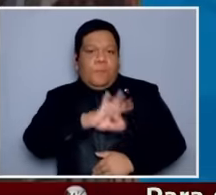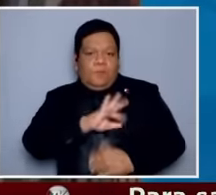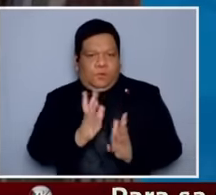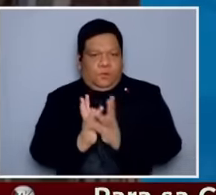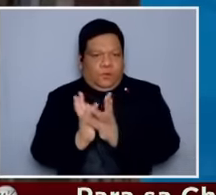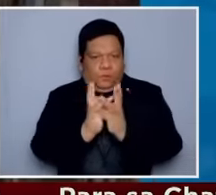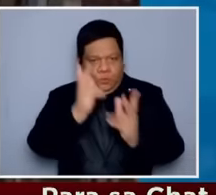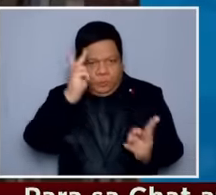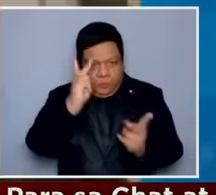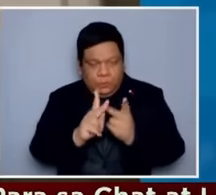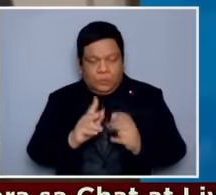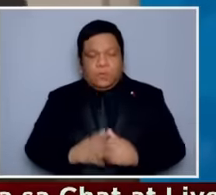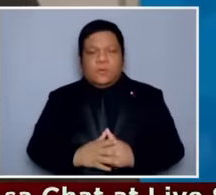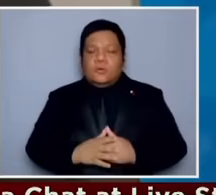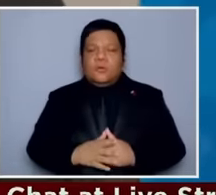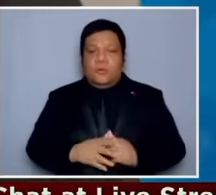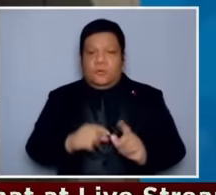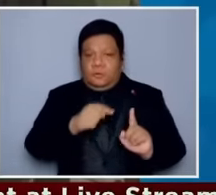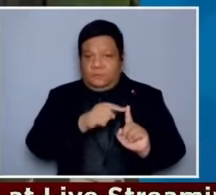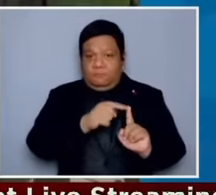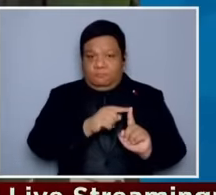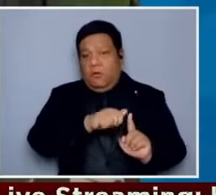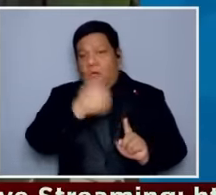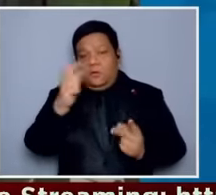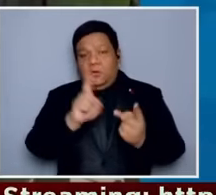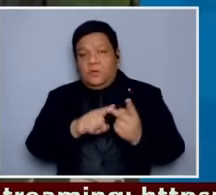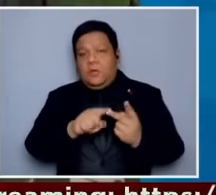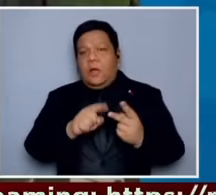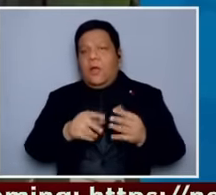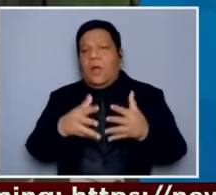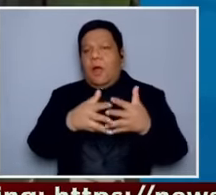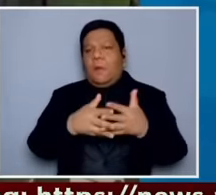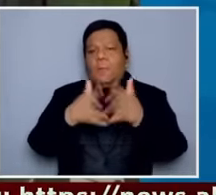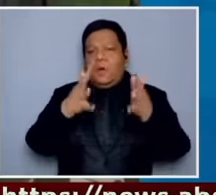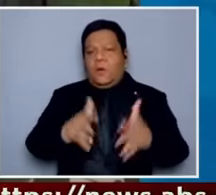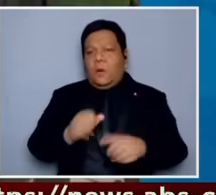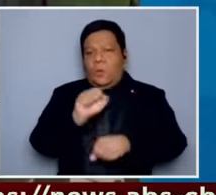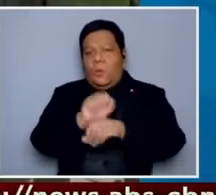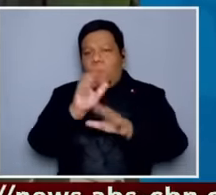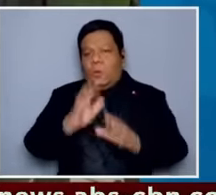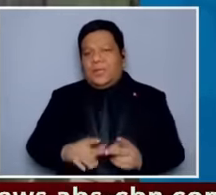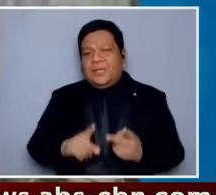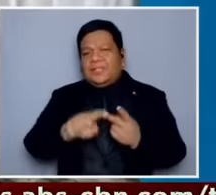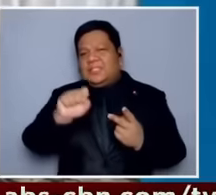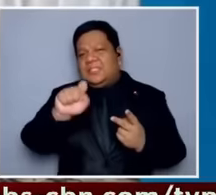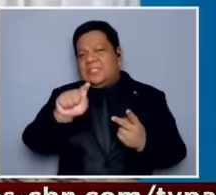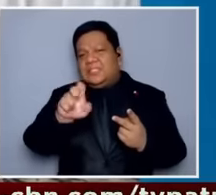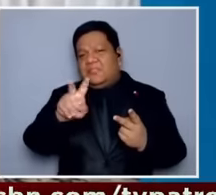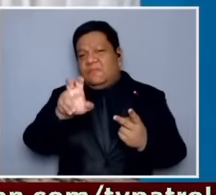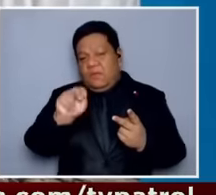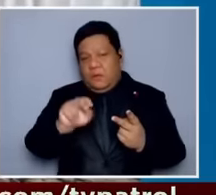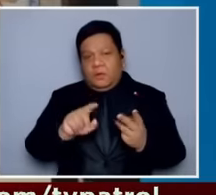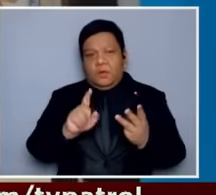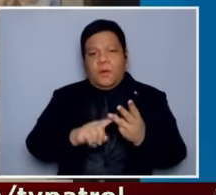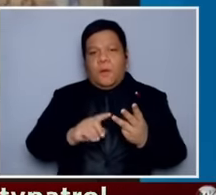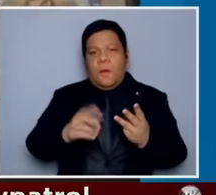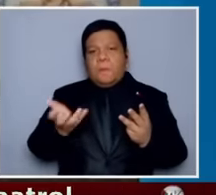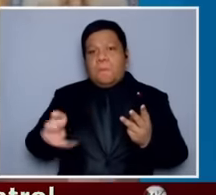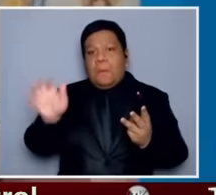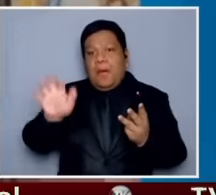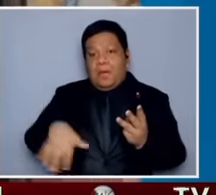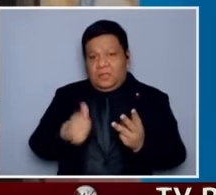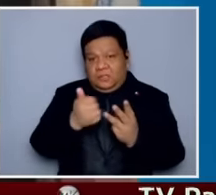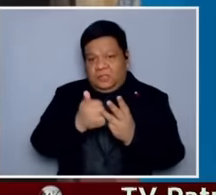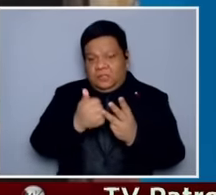kay Balyon, pinarangalan din ang American humanitarian worker na si Stephen Munsey, Bangladeshi scientist na si Firdausi